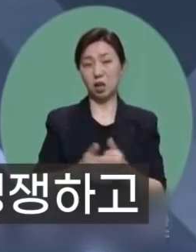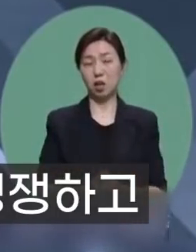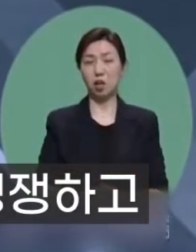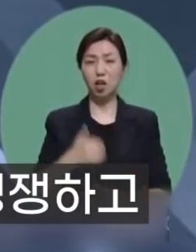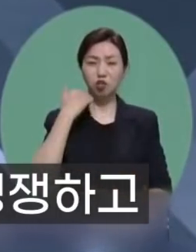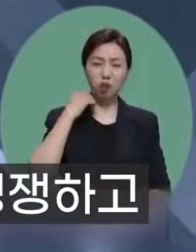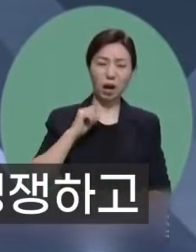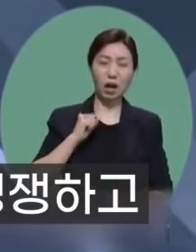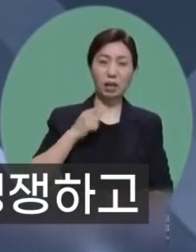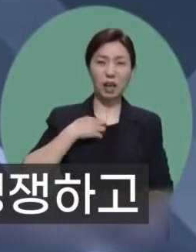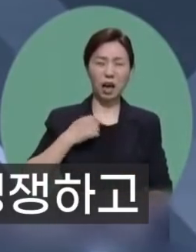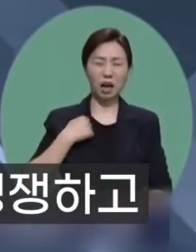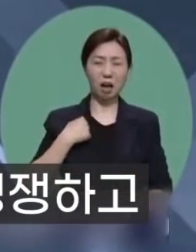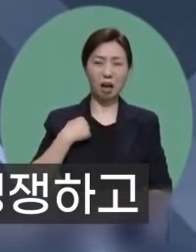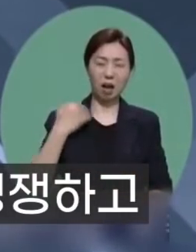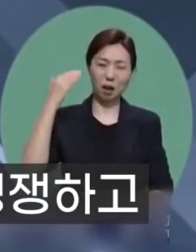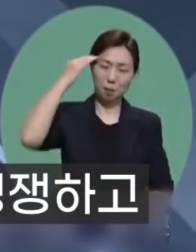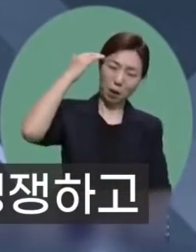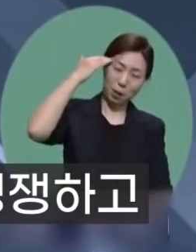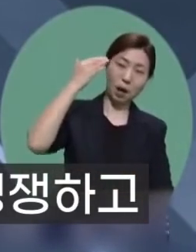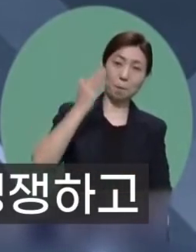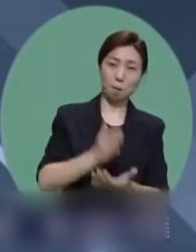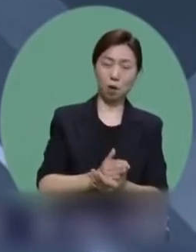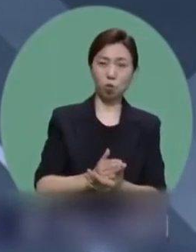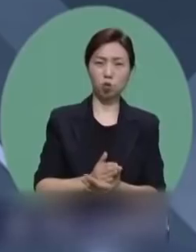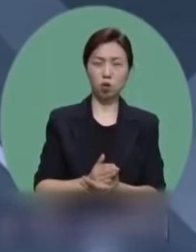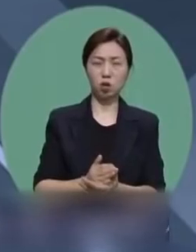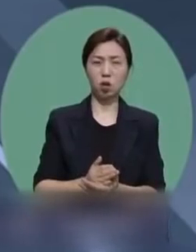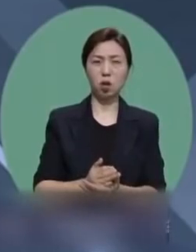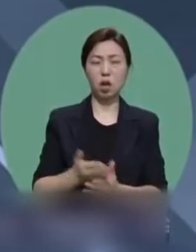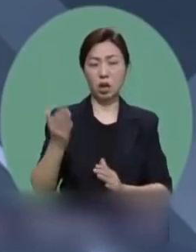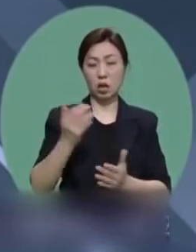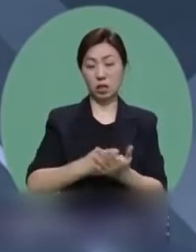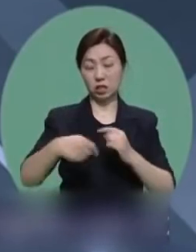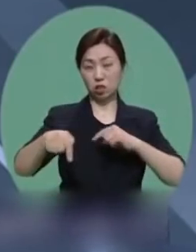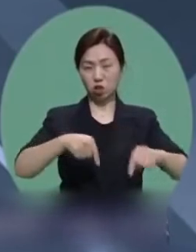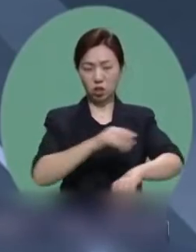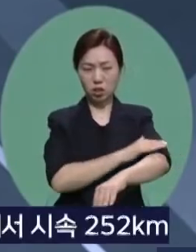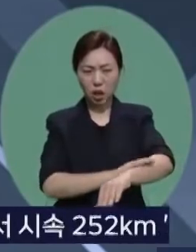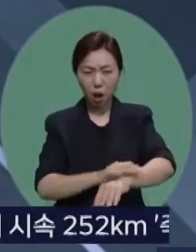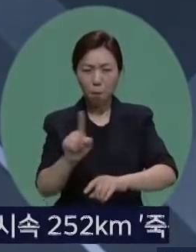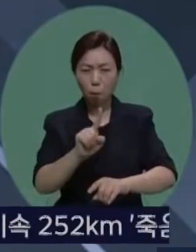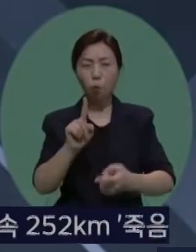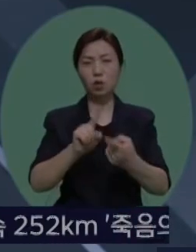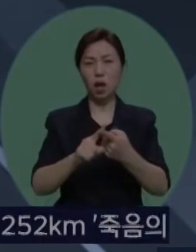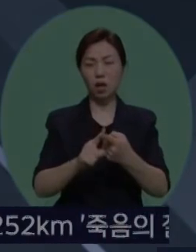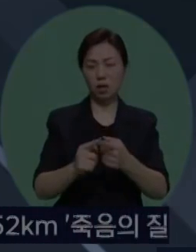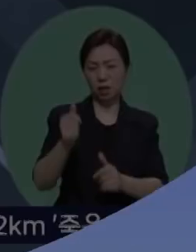더 열심히 일하는가를 실적을 가지고 경쟁하고 검증받는 것이어야 한다고 생각합니다.